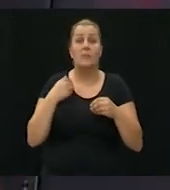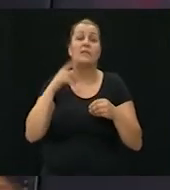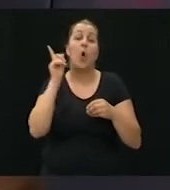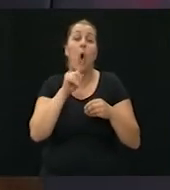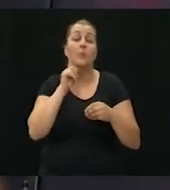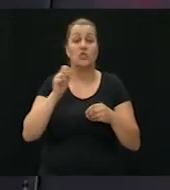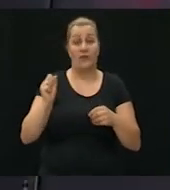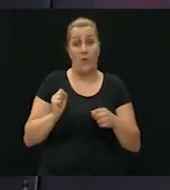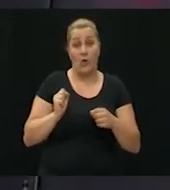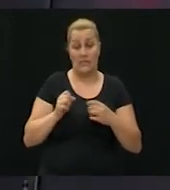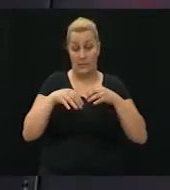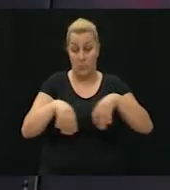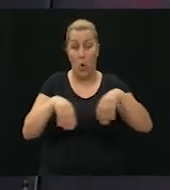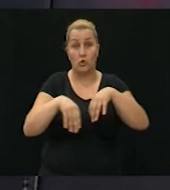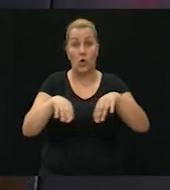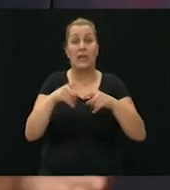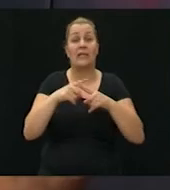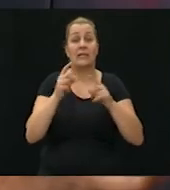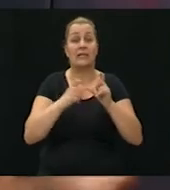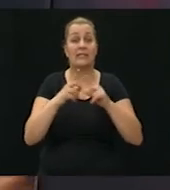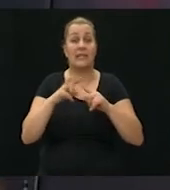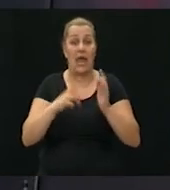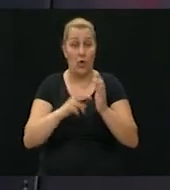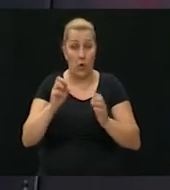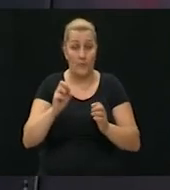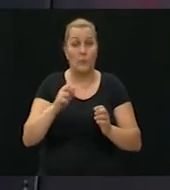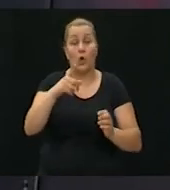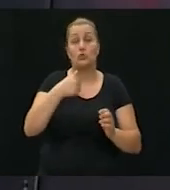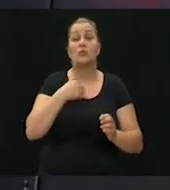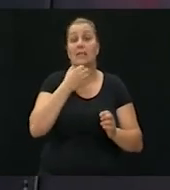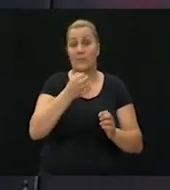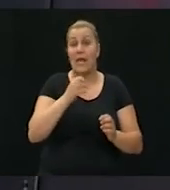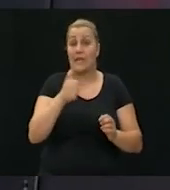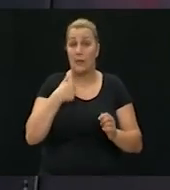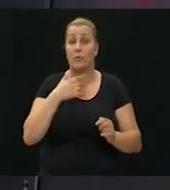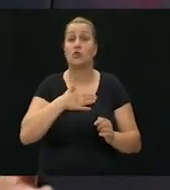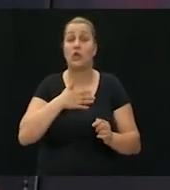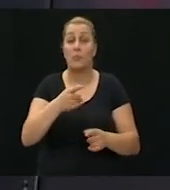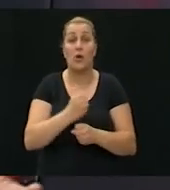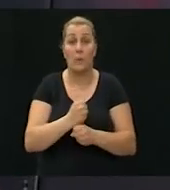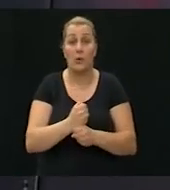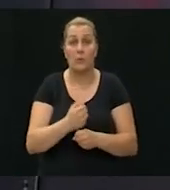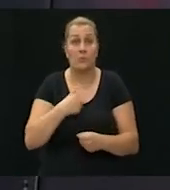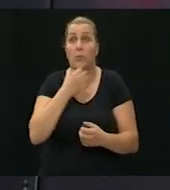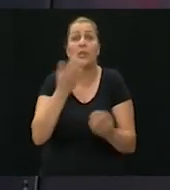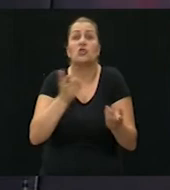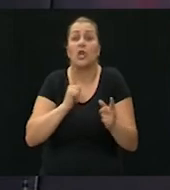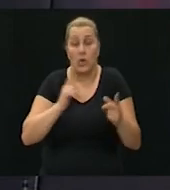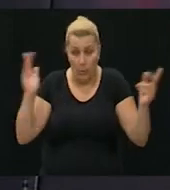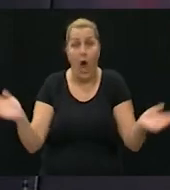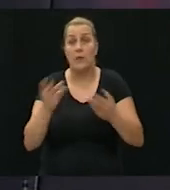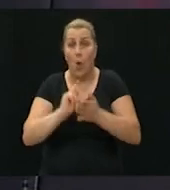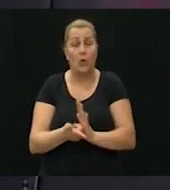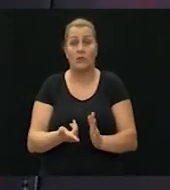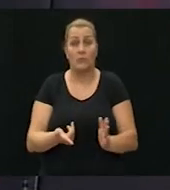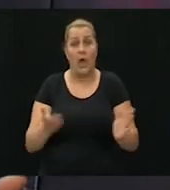postrojenjeni u Trstenu. General Bobetko traži da li vi to želite izvesti. Uz zapovjednika naše. Mi smo rekli šta čekamo. Evo, možemo u